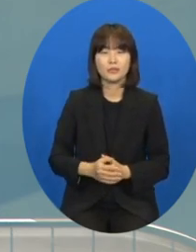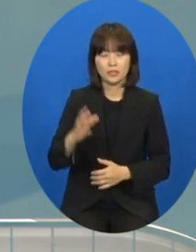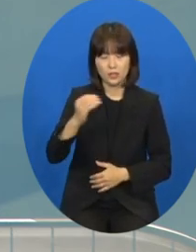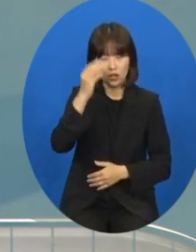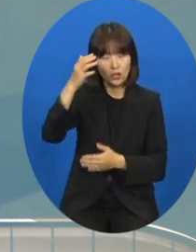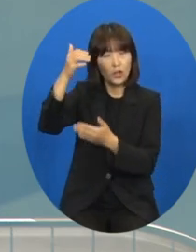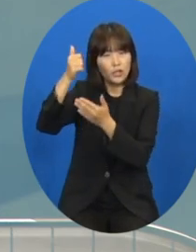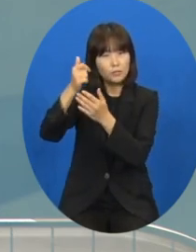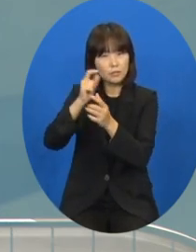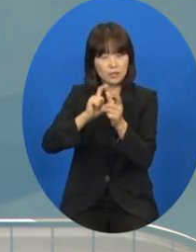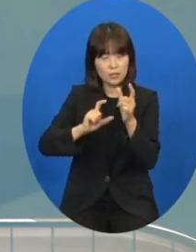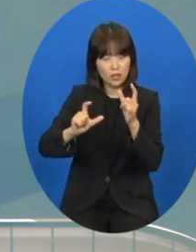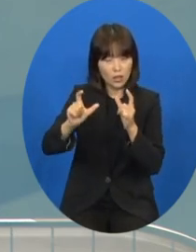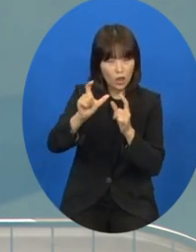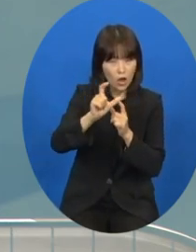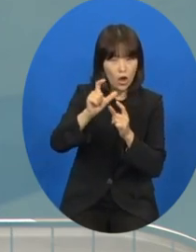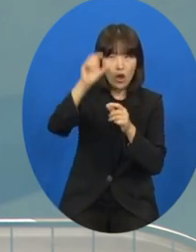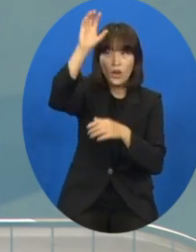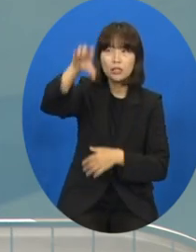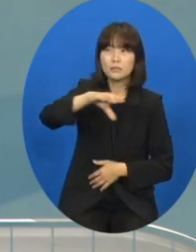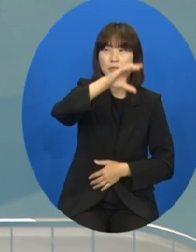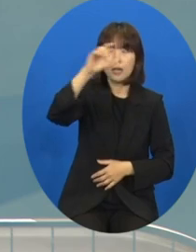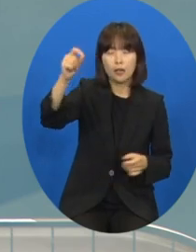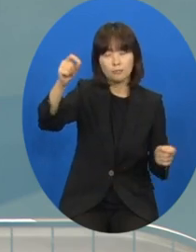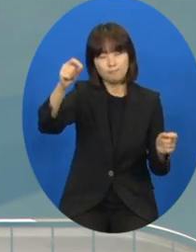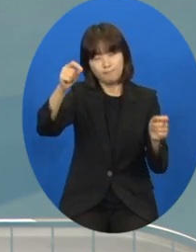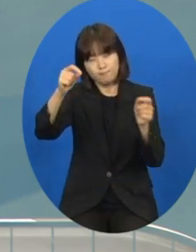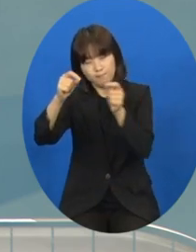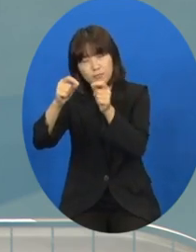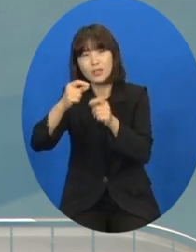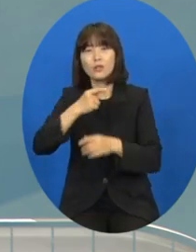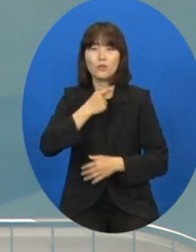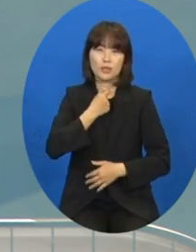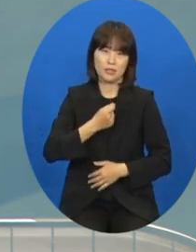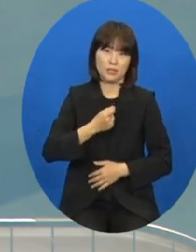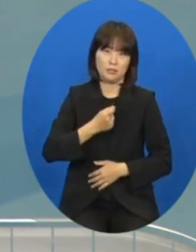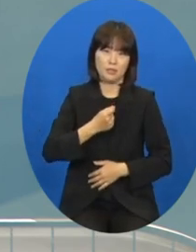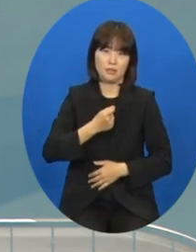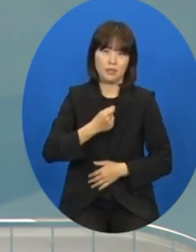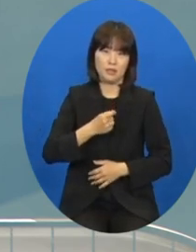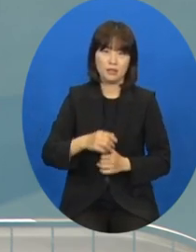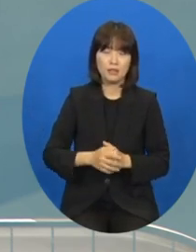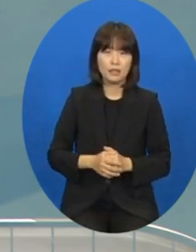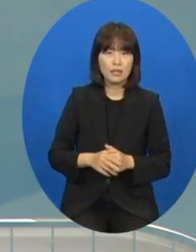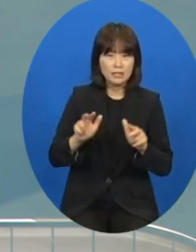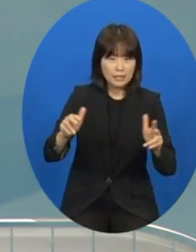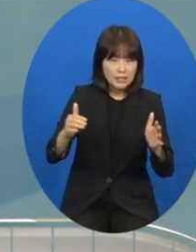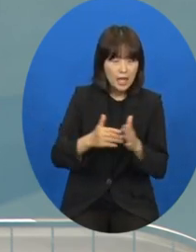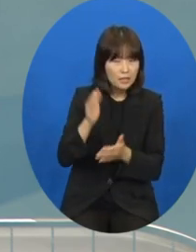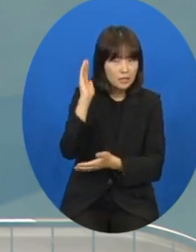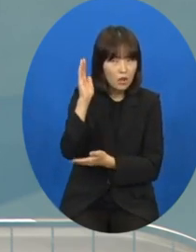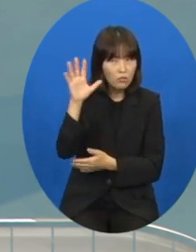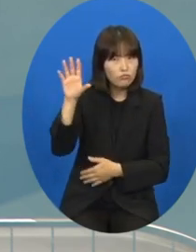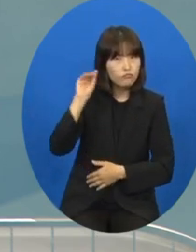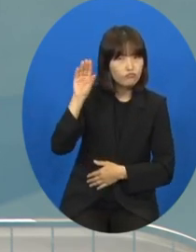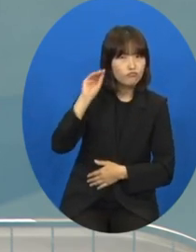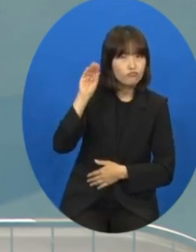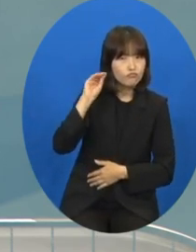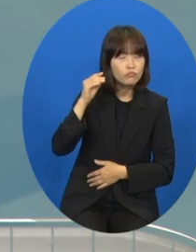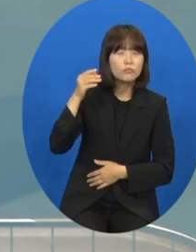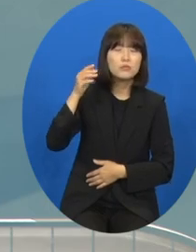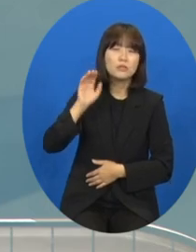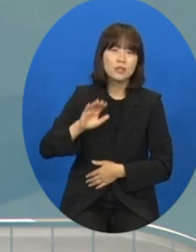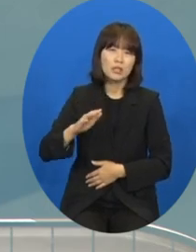성령께서 여러분을 더 십자가로 이끌기를 원하십니다. 아직까지 설교는 듣기는 하는데